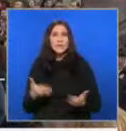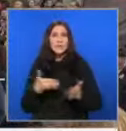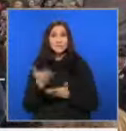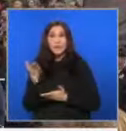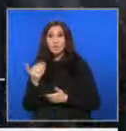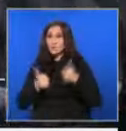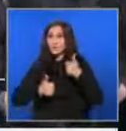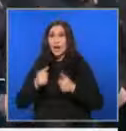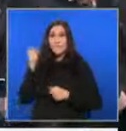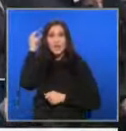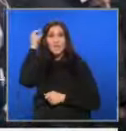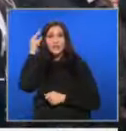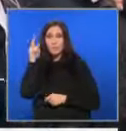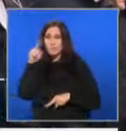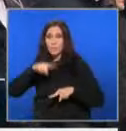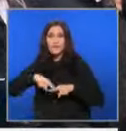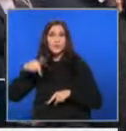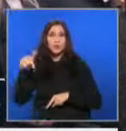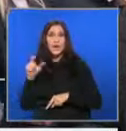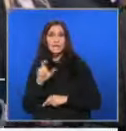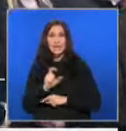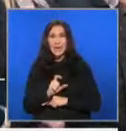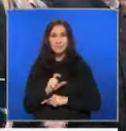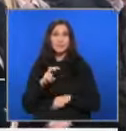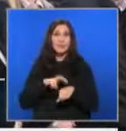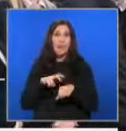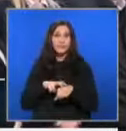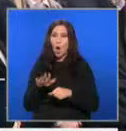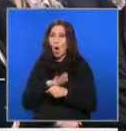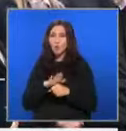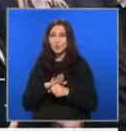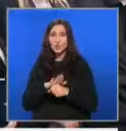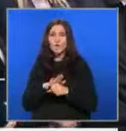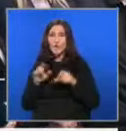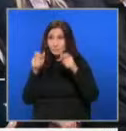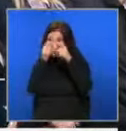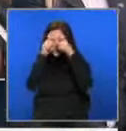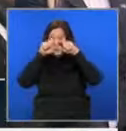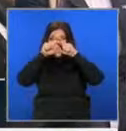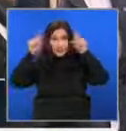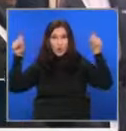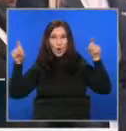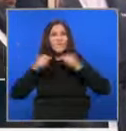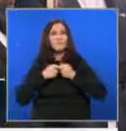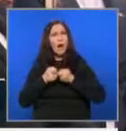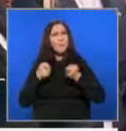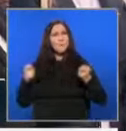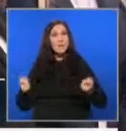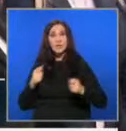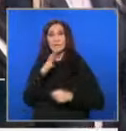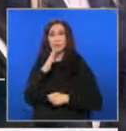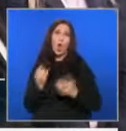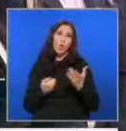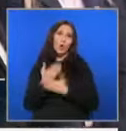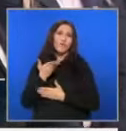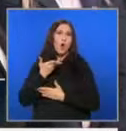Срещу него се изправя професорката по право Гордана Силяновска-Давкова. Основният слоган в кампанията е «Македония отново горда».